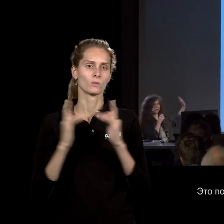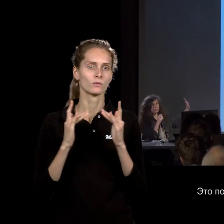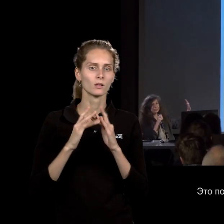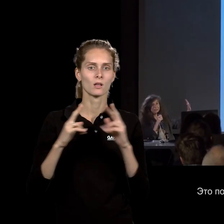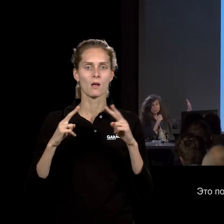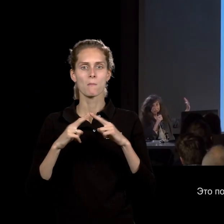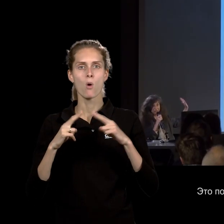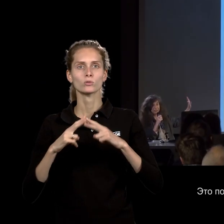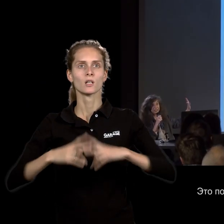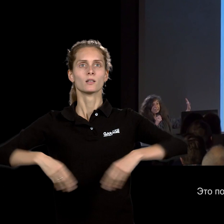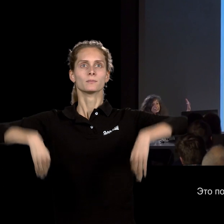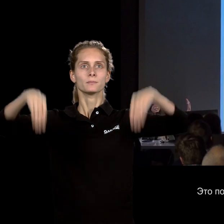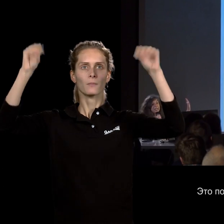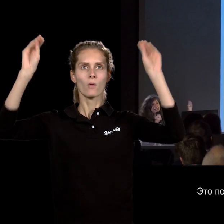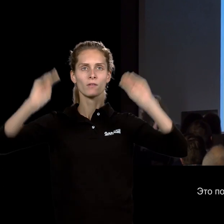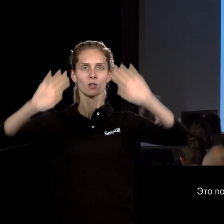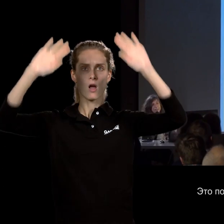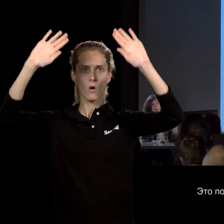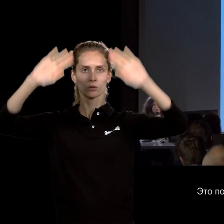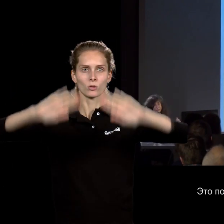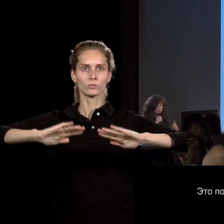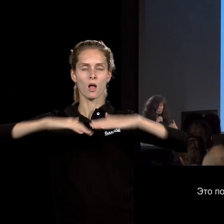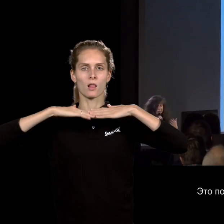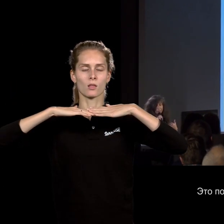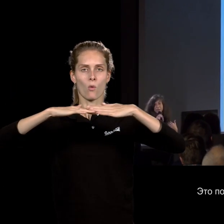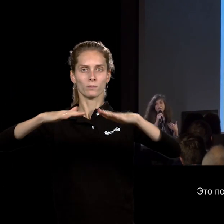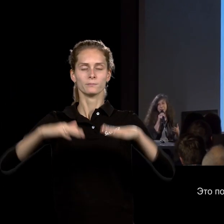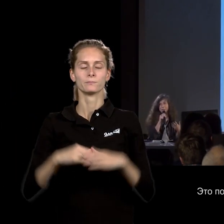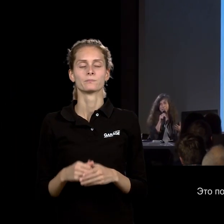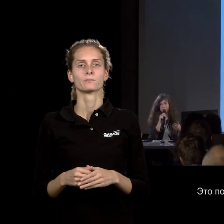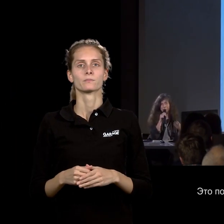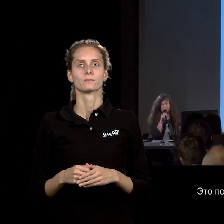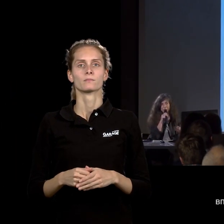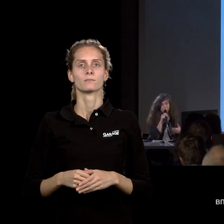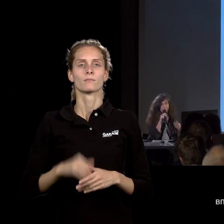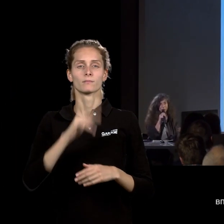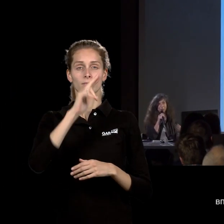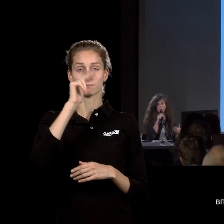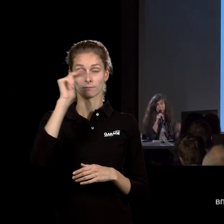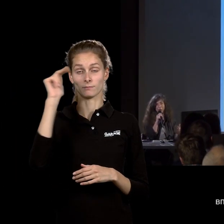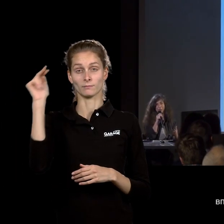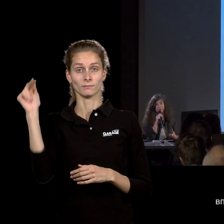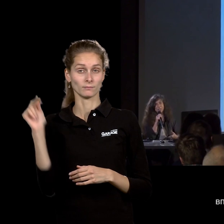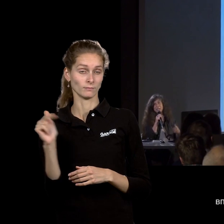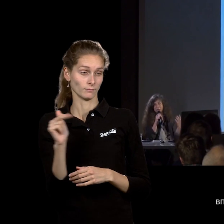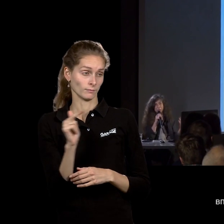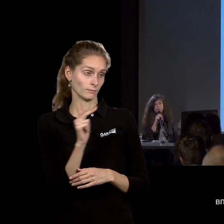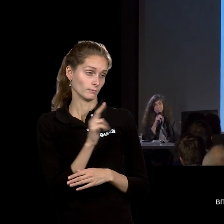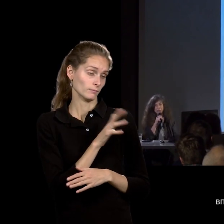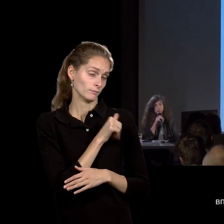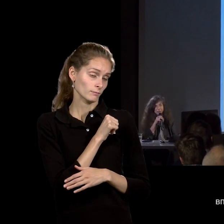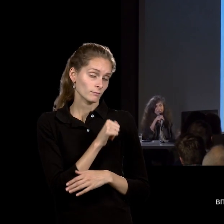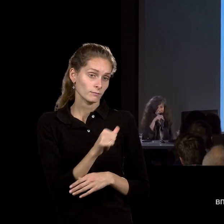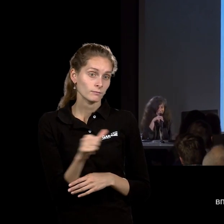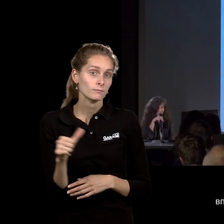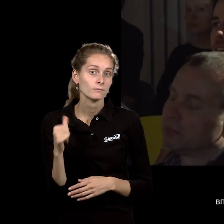постель, повешенная на стене горизонтально, и постель, которая покрыта таким количеством краски, что она действительно превращается во вполне